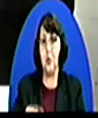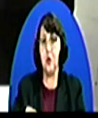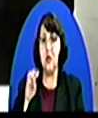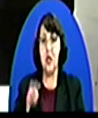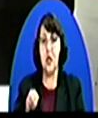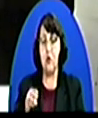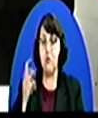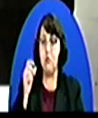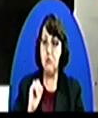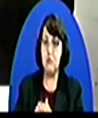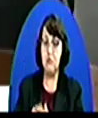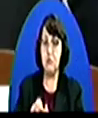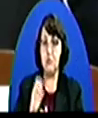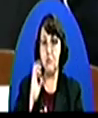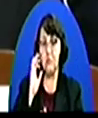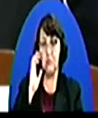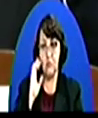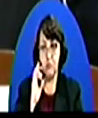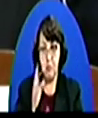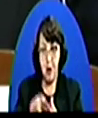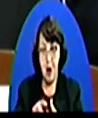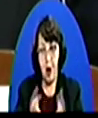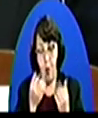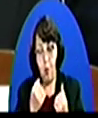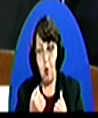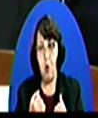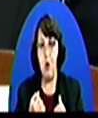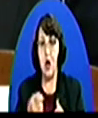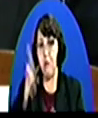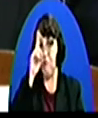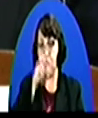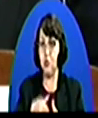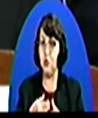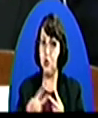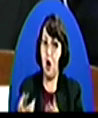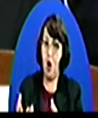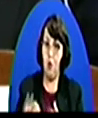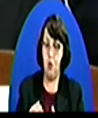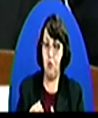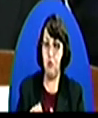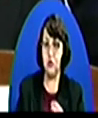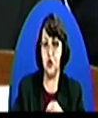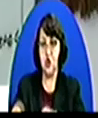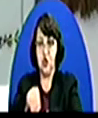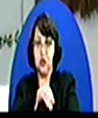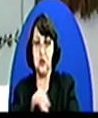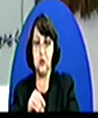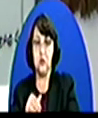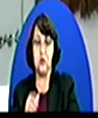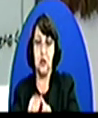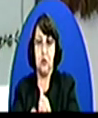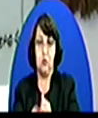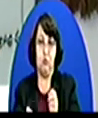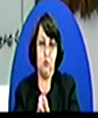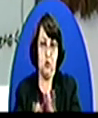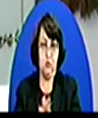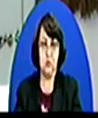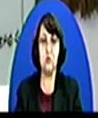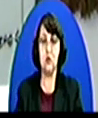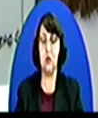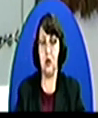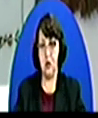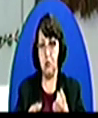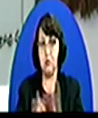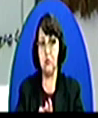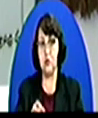удаа орон байрны нөхцлөө сайжруулах юм уу эмнэлгийн тусламж үйлчилгээ авахд шилжүүлэн зарцуулах боломжийг олох нь зөв гэж үзэж